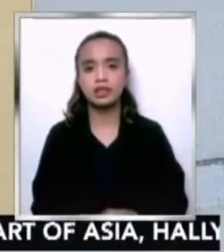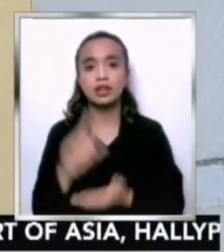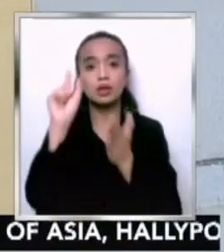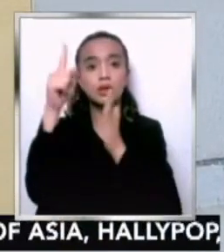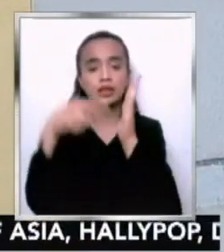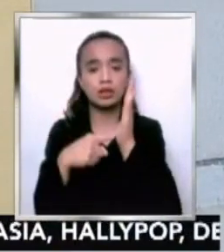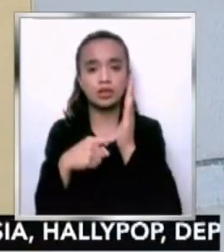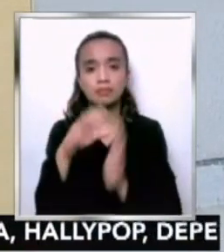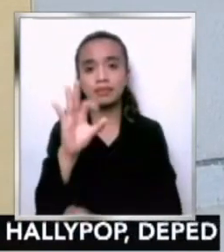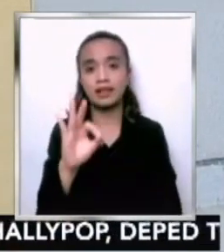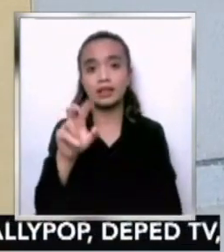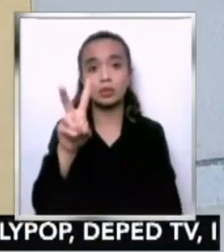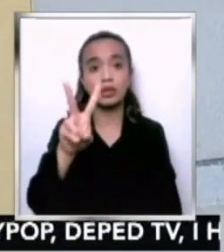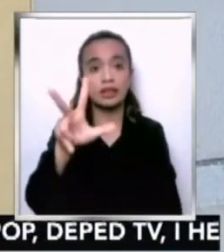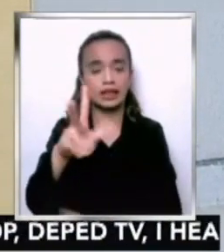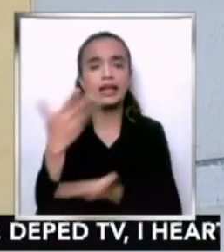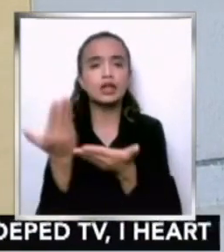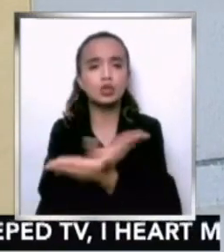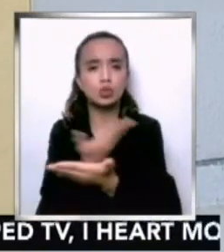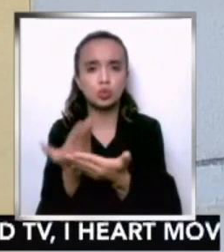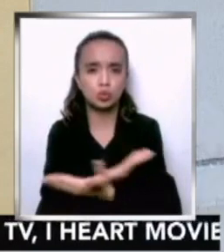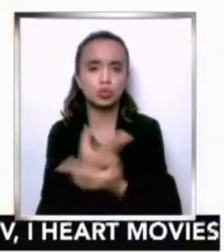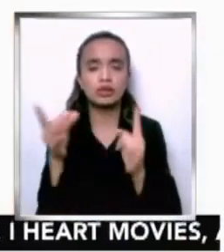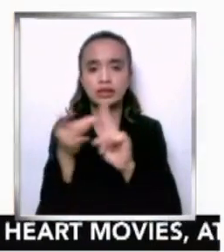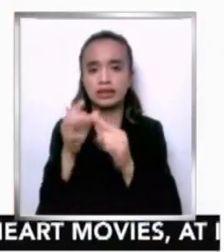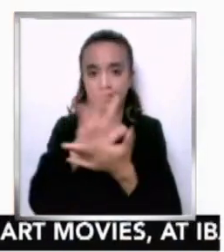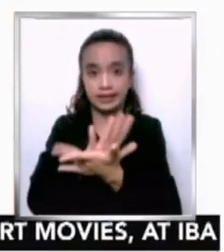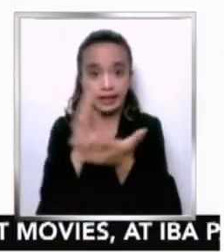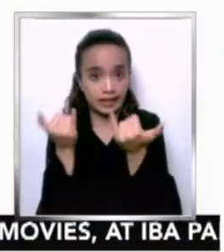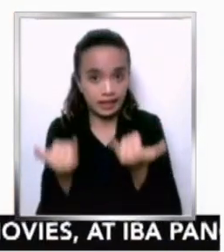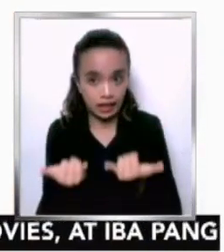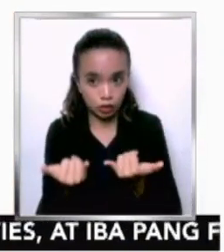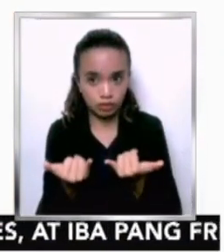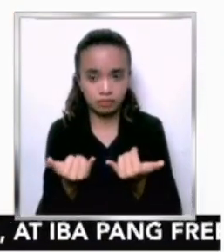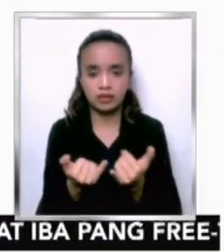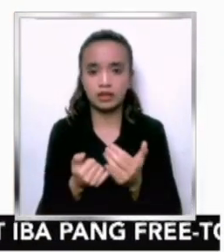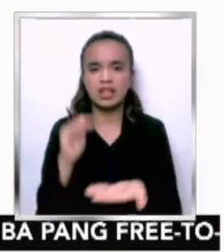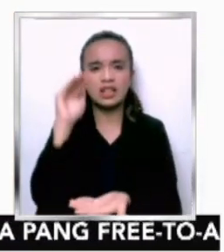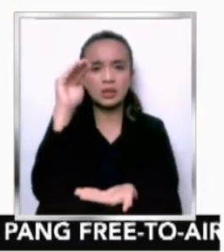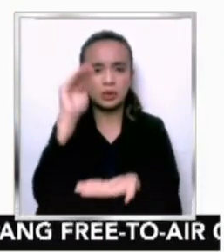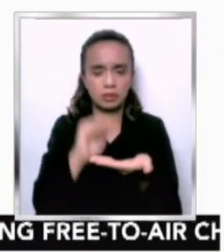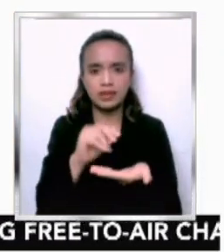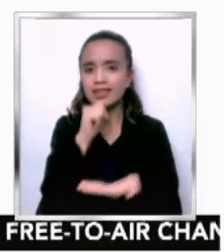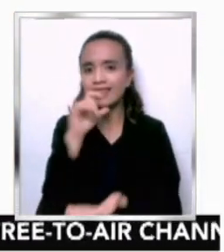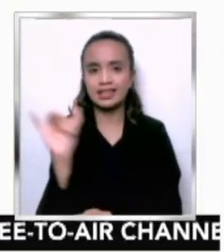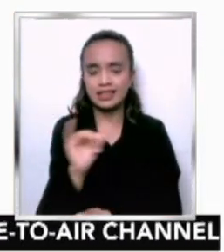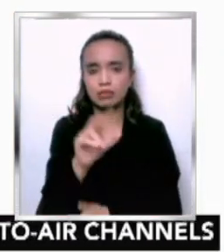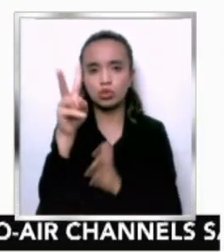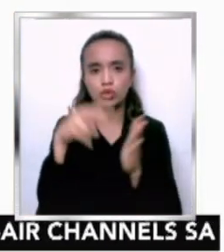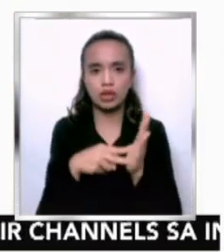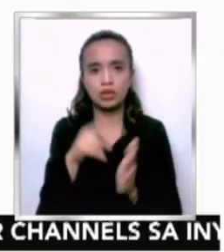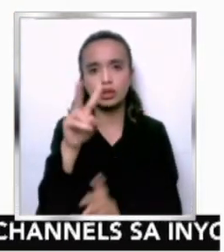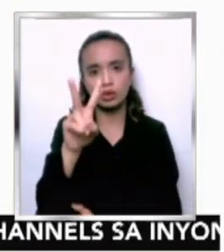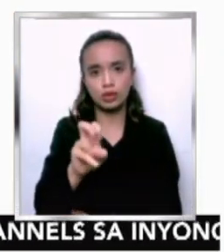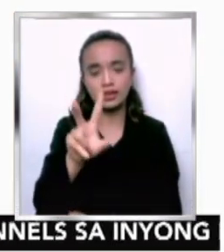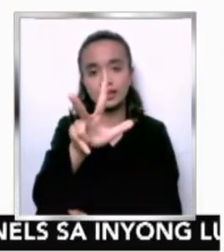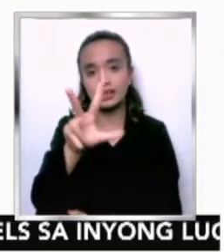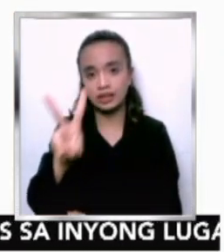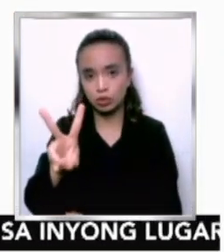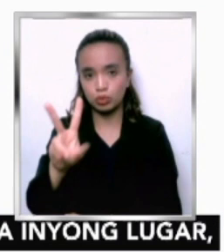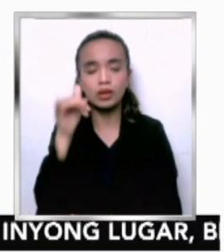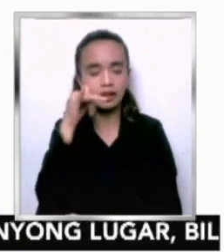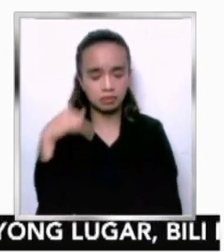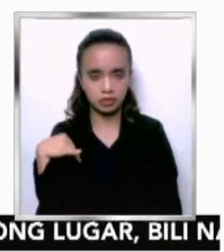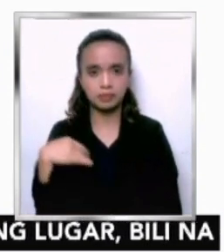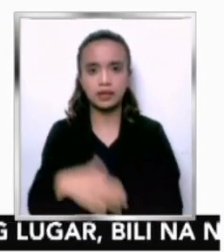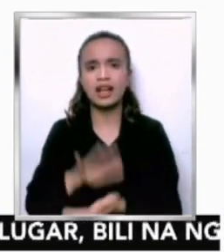1,923 po ang mga bagong kaso ng COVID-19 ngayong araw, mas mababa kumpara sa 2,232 cases kahapon. Pinakamababa na ito